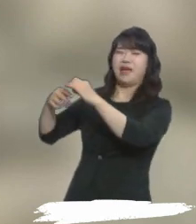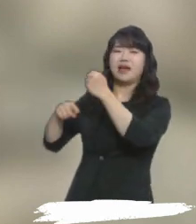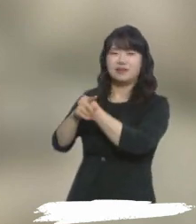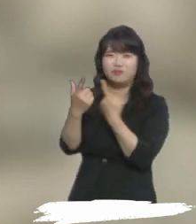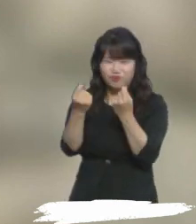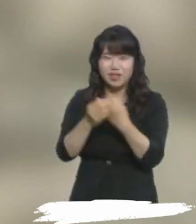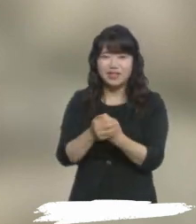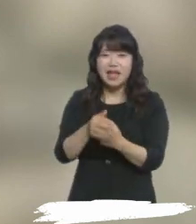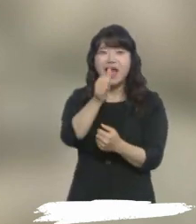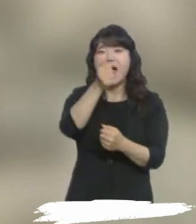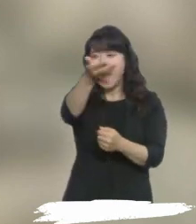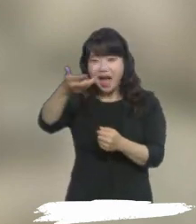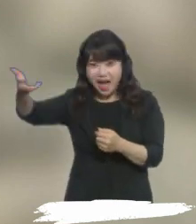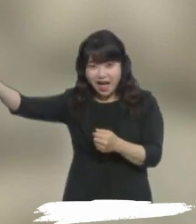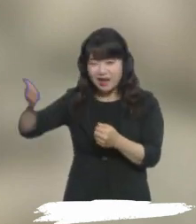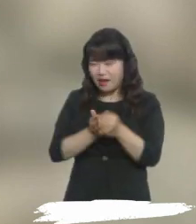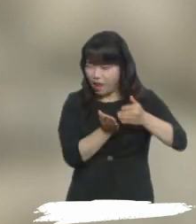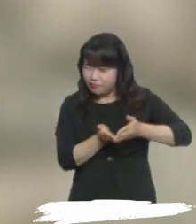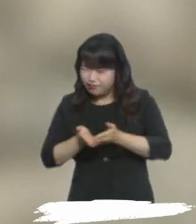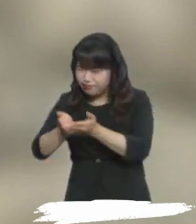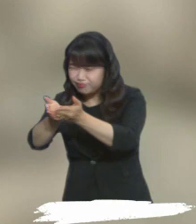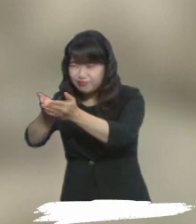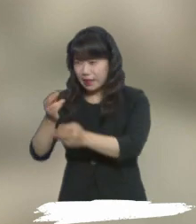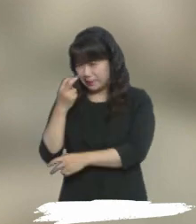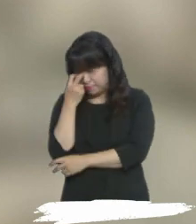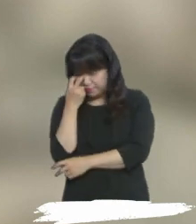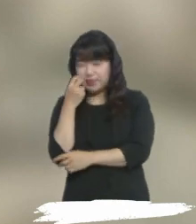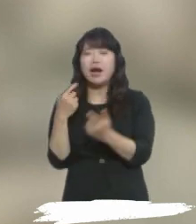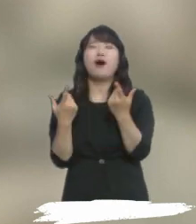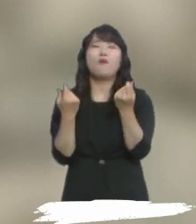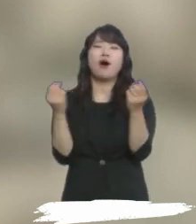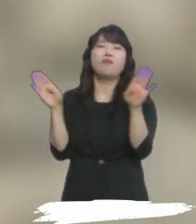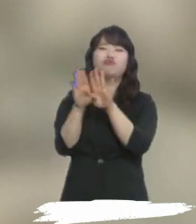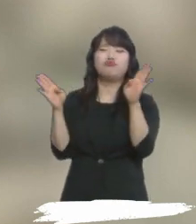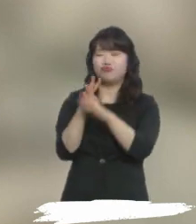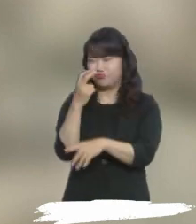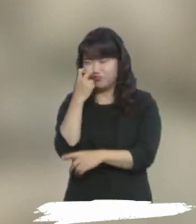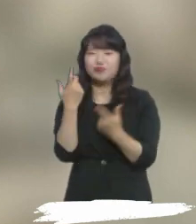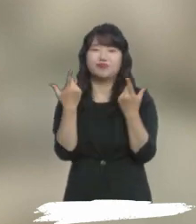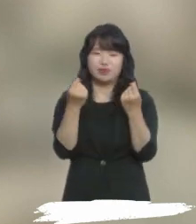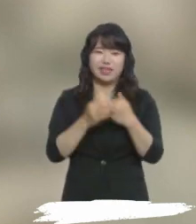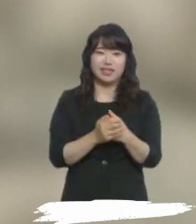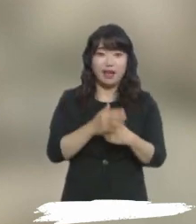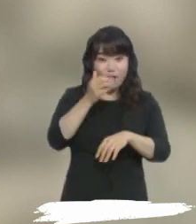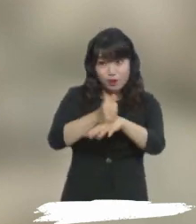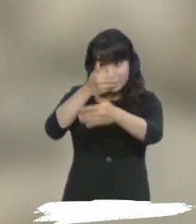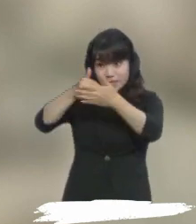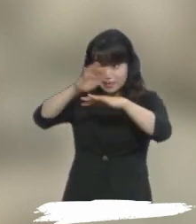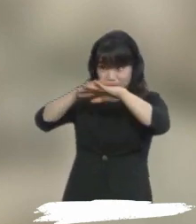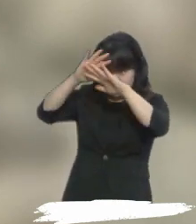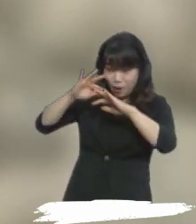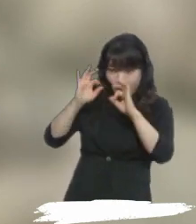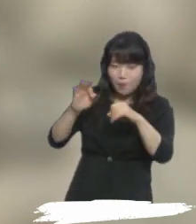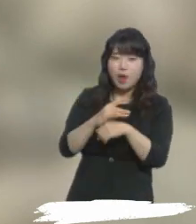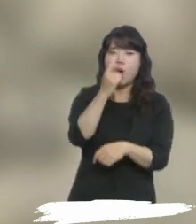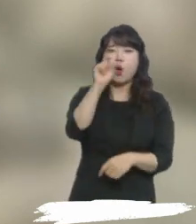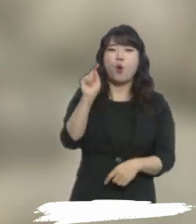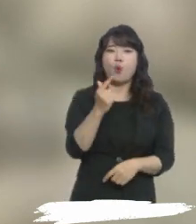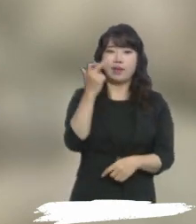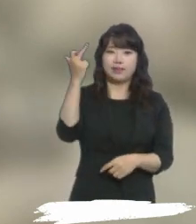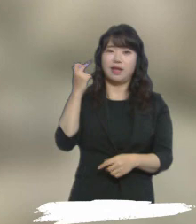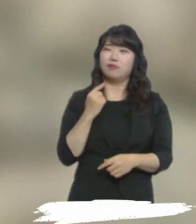백길의 길목을 지키는 산이었던 것입니다. 조선시대 궁중화원 김희성의 그림에 관산